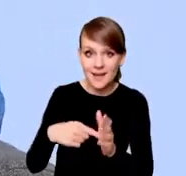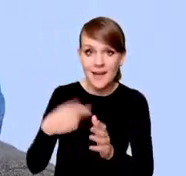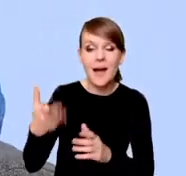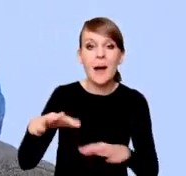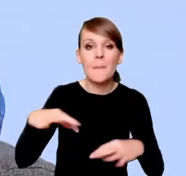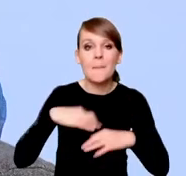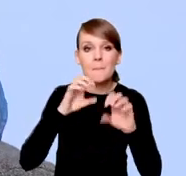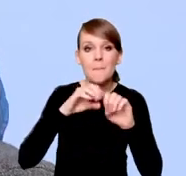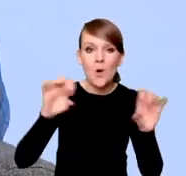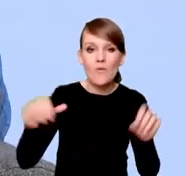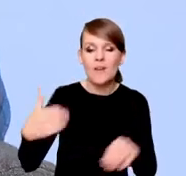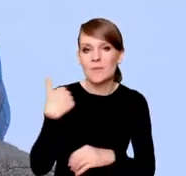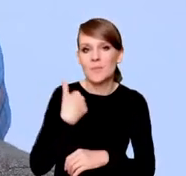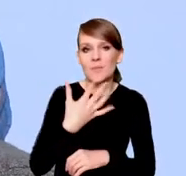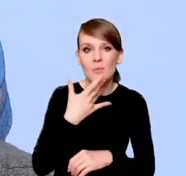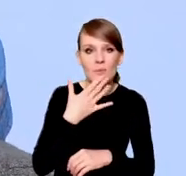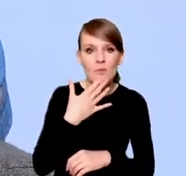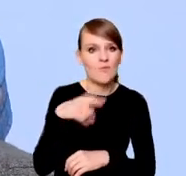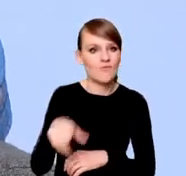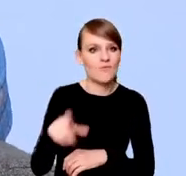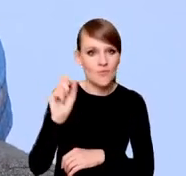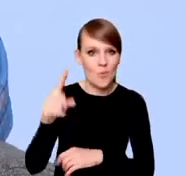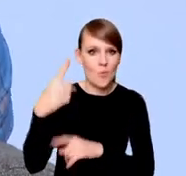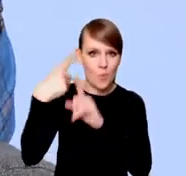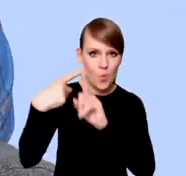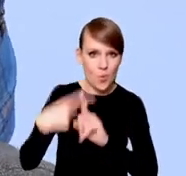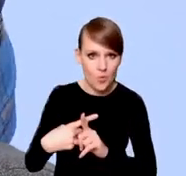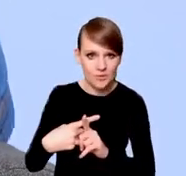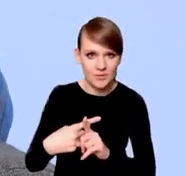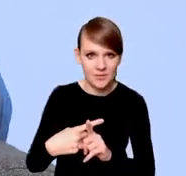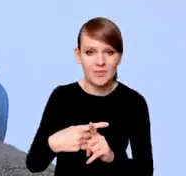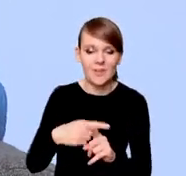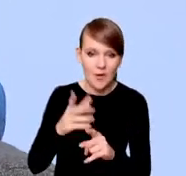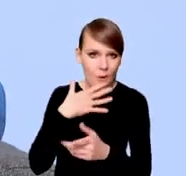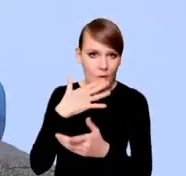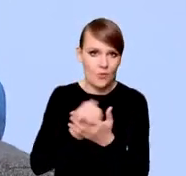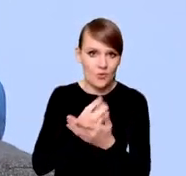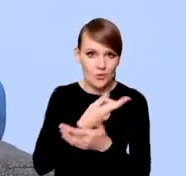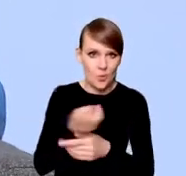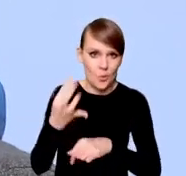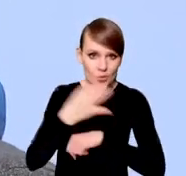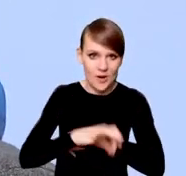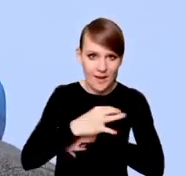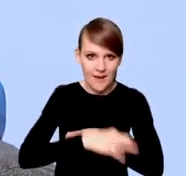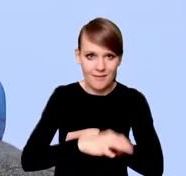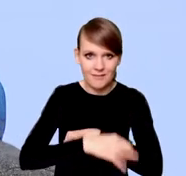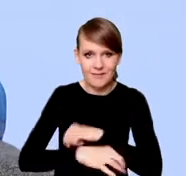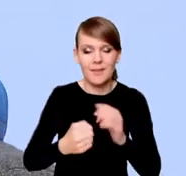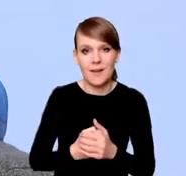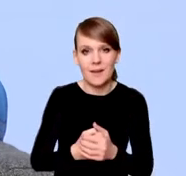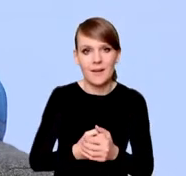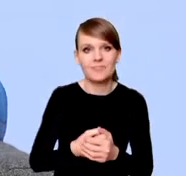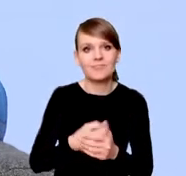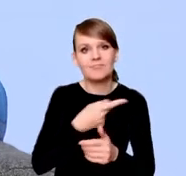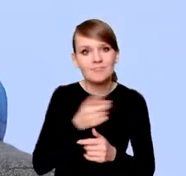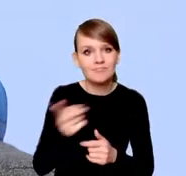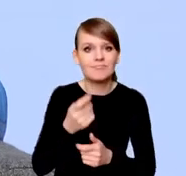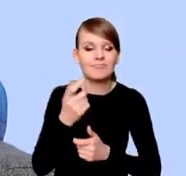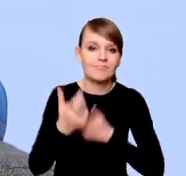mówiła o korzyściach, jakie odnoszą uczelnie z wdrażania